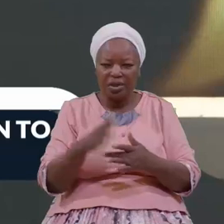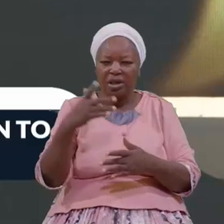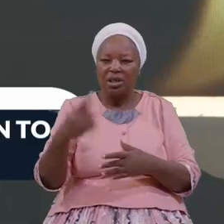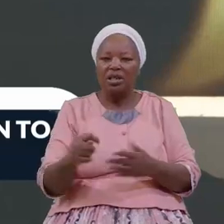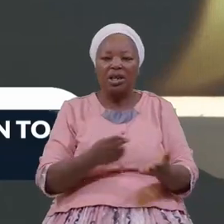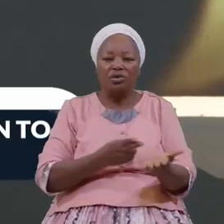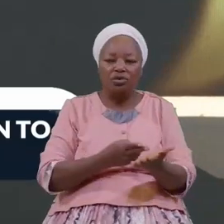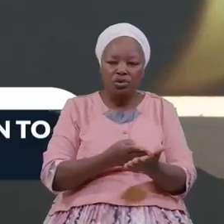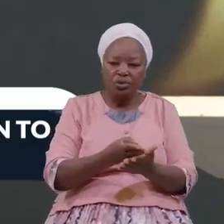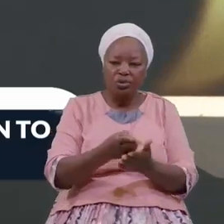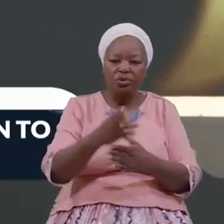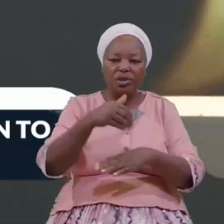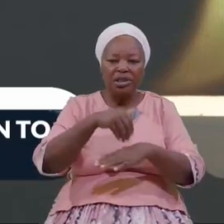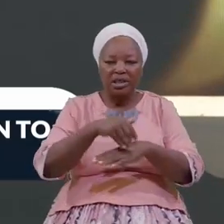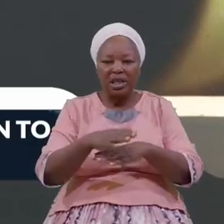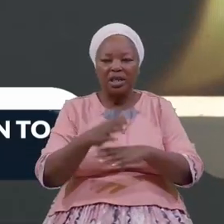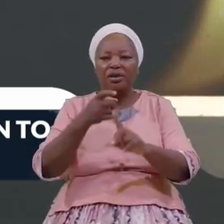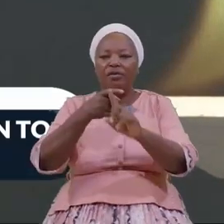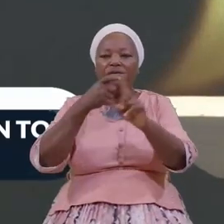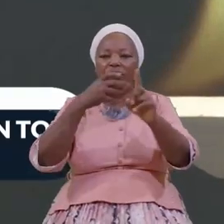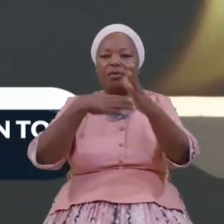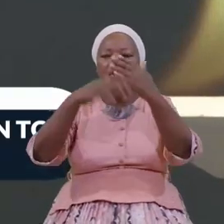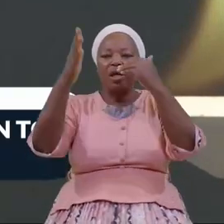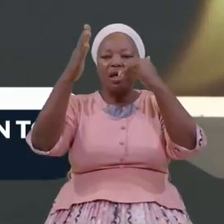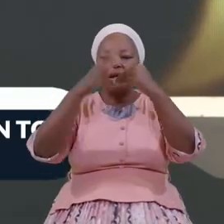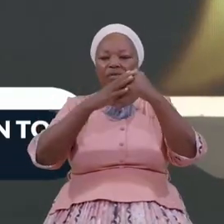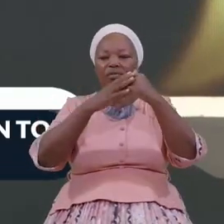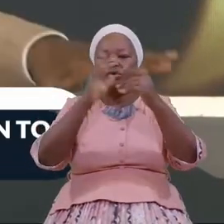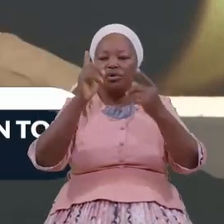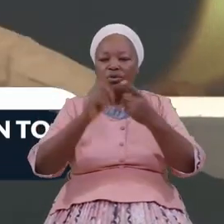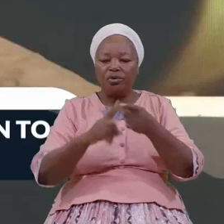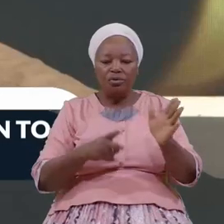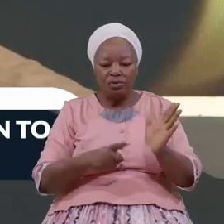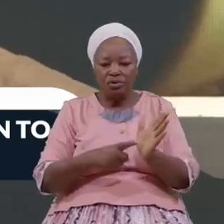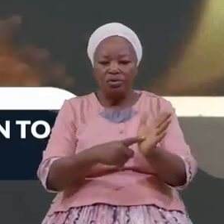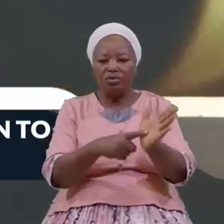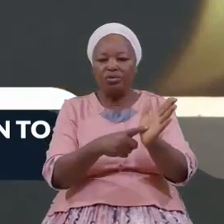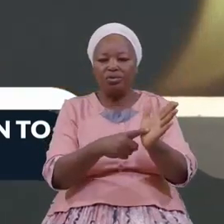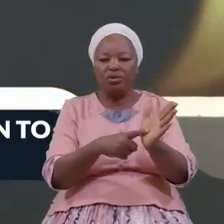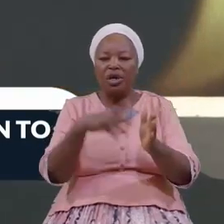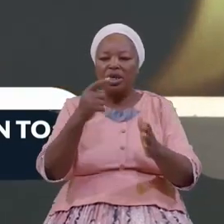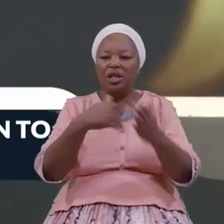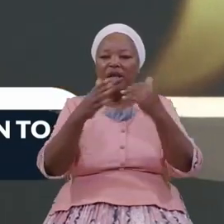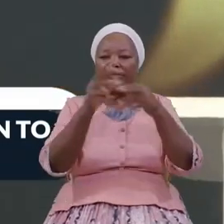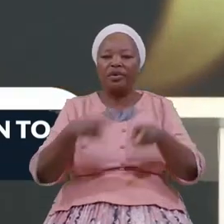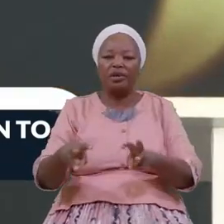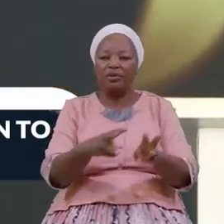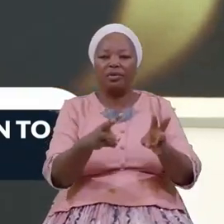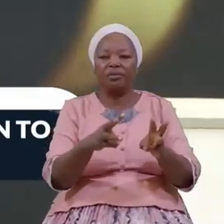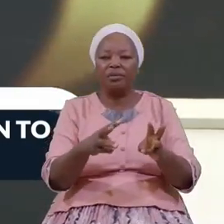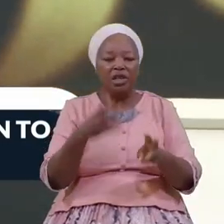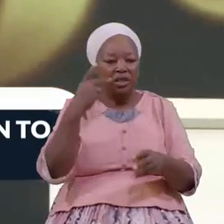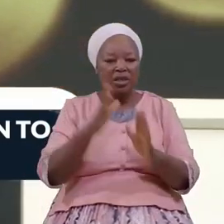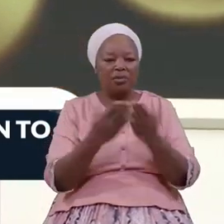Jésus, la vérité envoyée du ciel pour montrer la voie céleste. Voyons